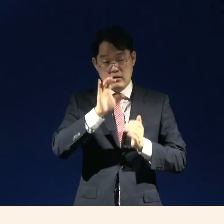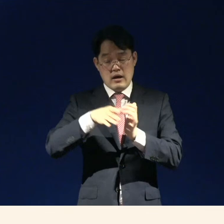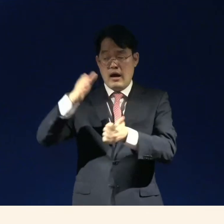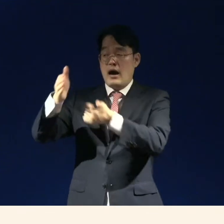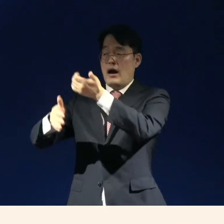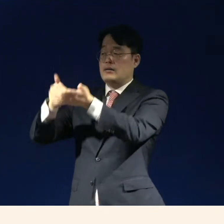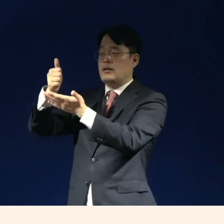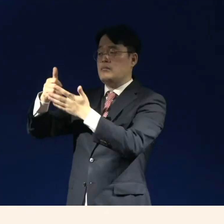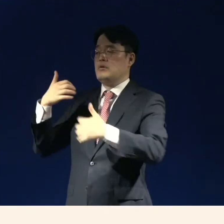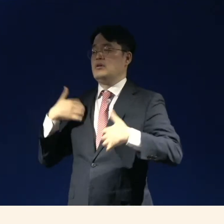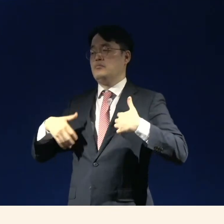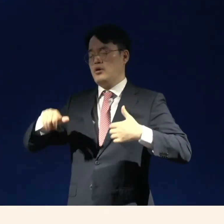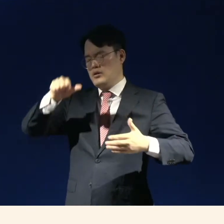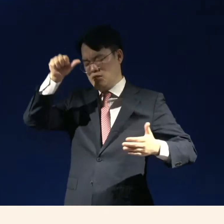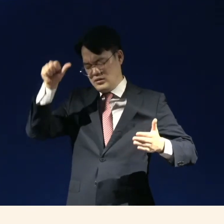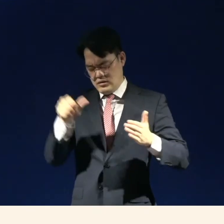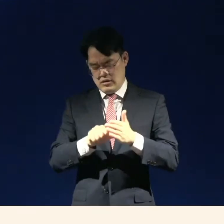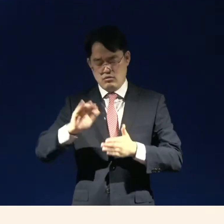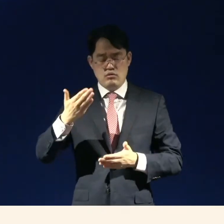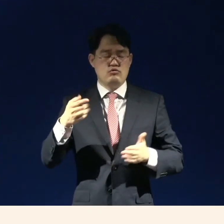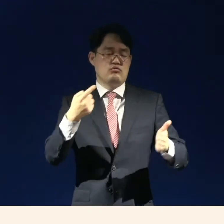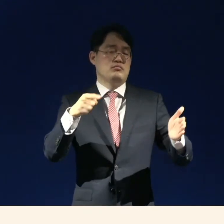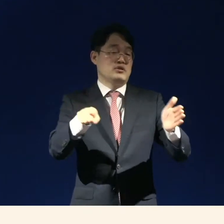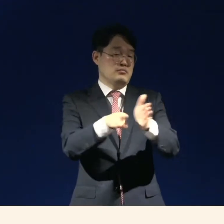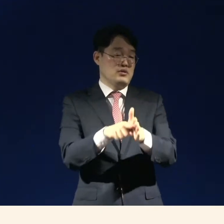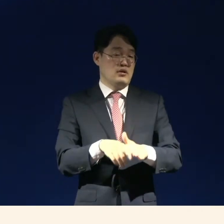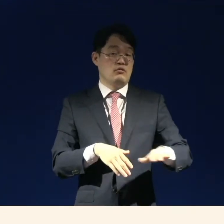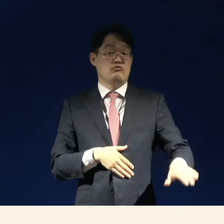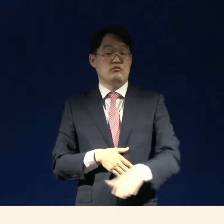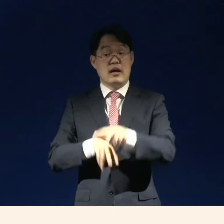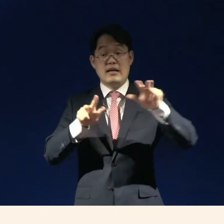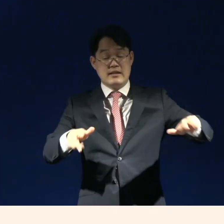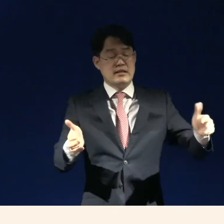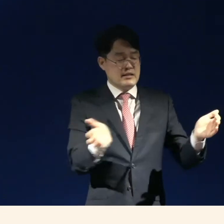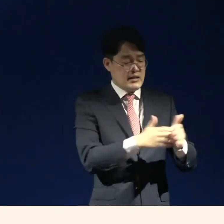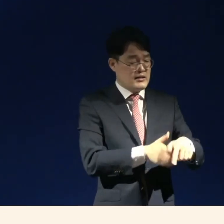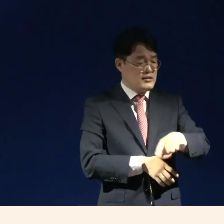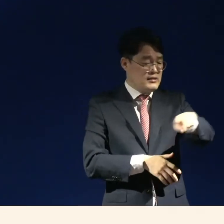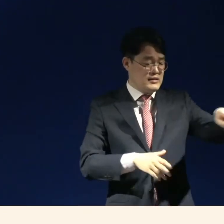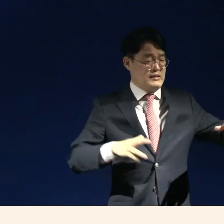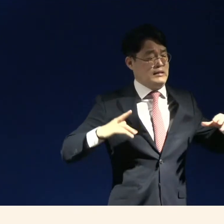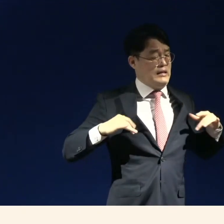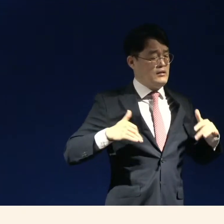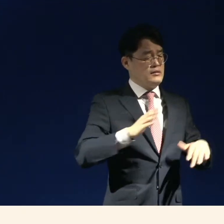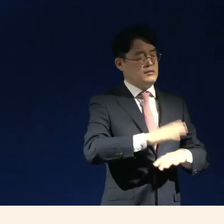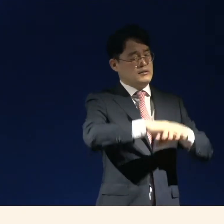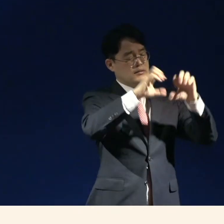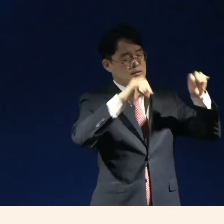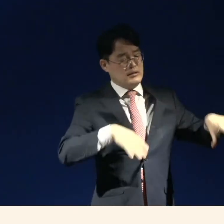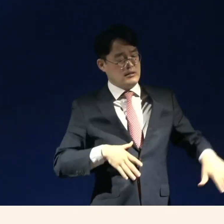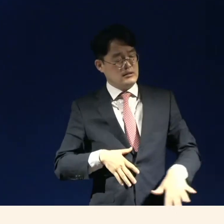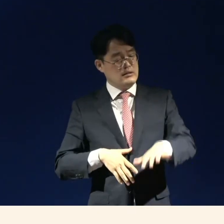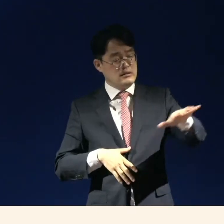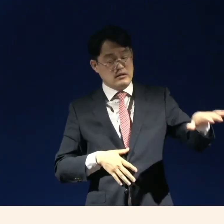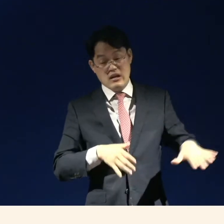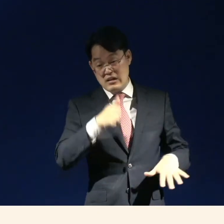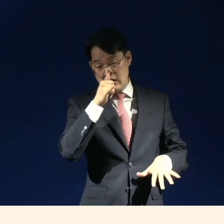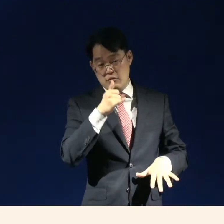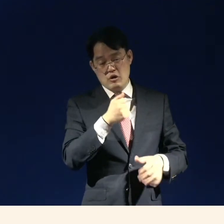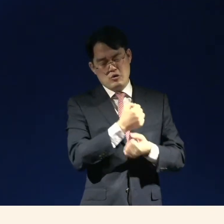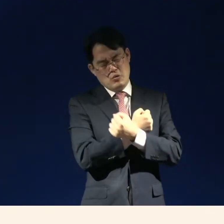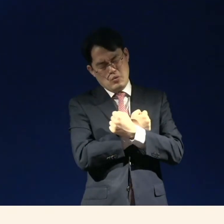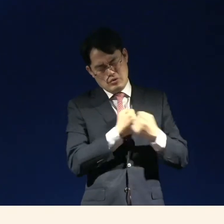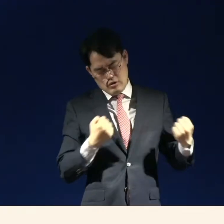기뻐하시는 인생인 줄로 믿습니다. 우리가 그동안 자랑했던 숱한 것들, 헛된 것들 자랑했던 게 있다면 용서를